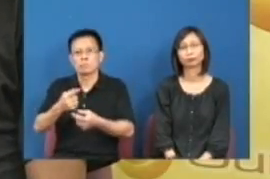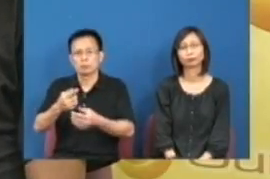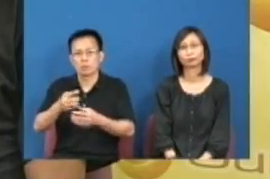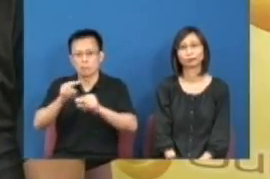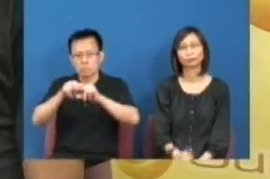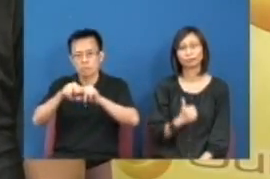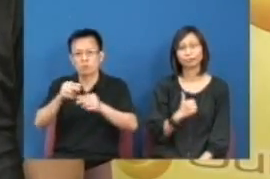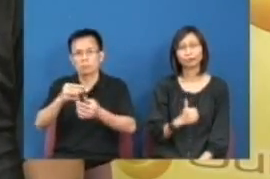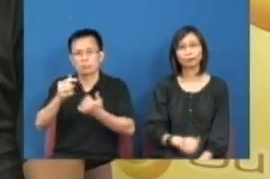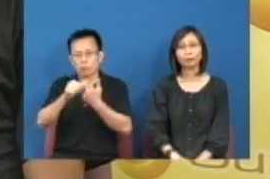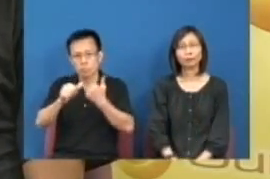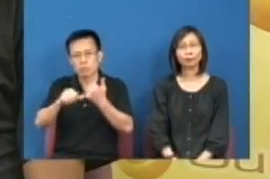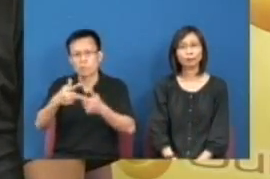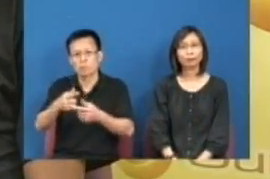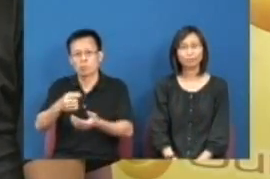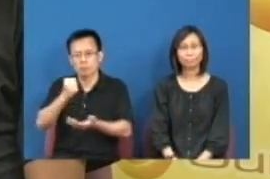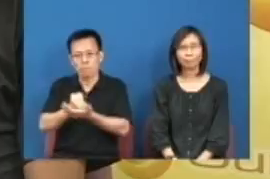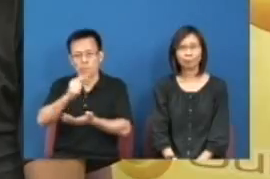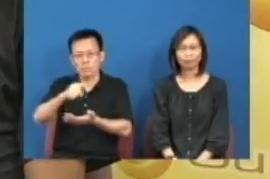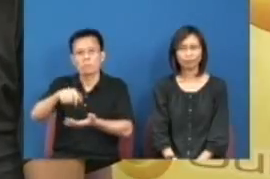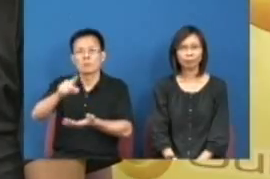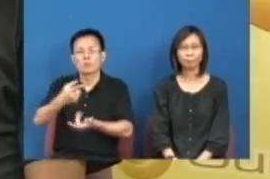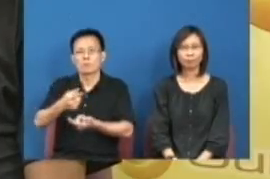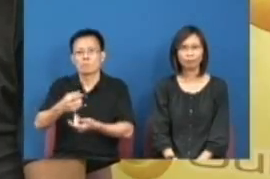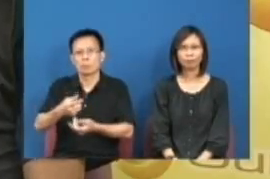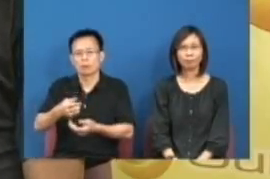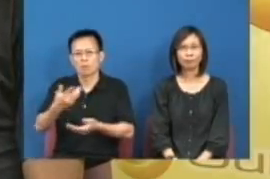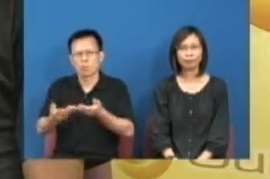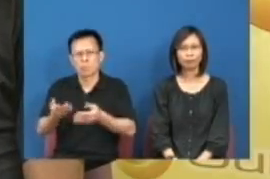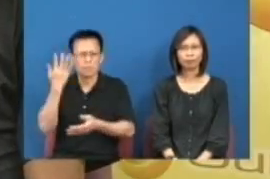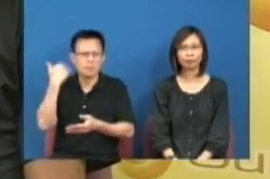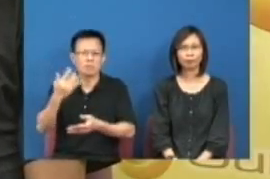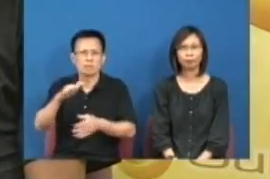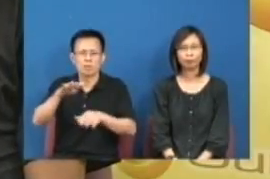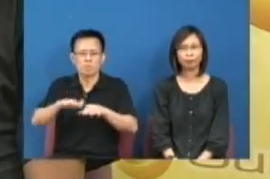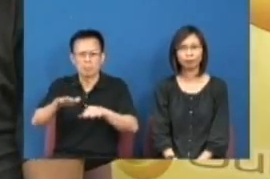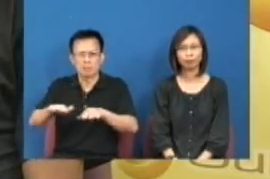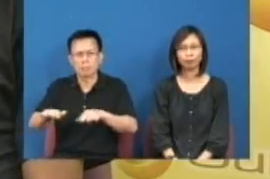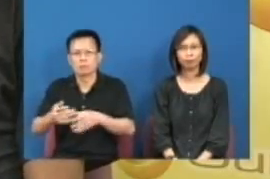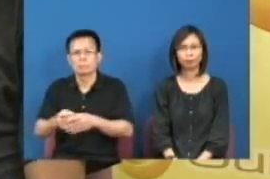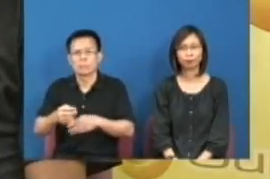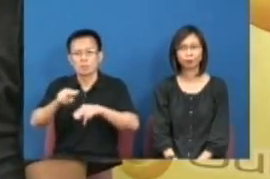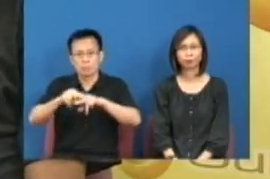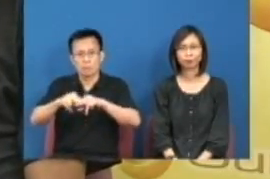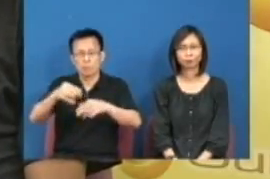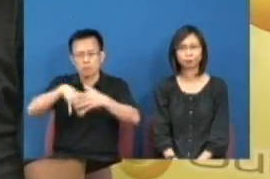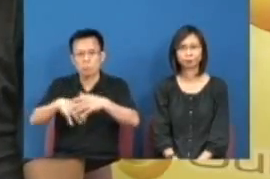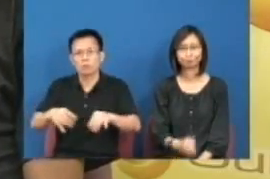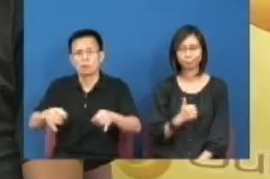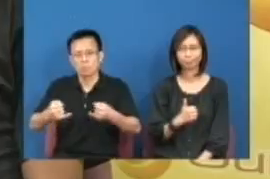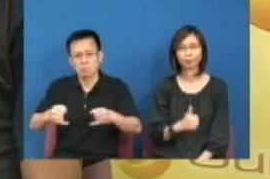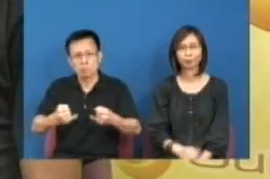嘅啦。咁所以佢拍板嘅過程都係比以前慢啦，係咪？大家就有大家嘅人，其實喺大陸佢哋都鬥緊啦，係咪？即係